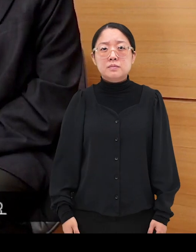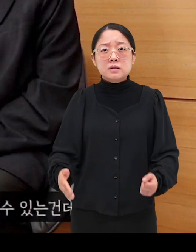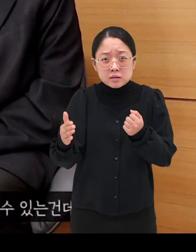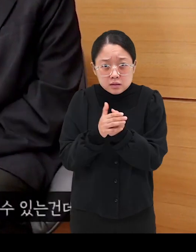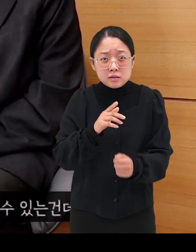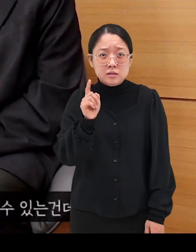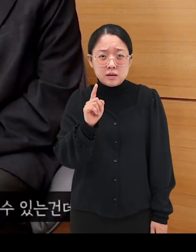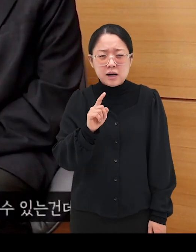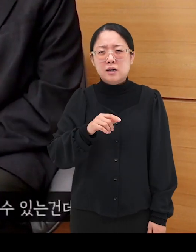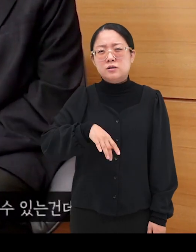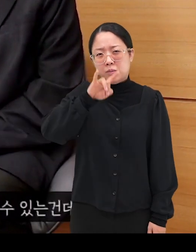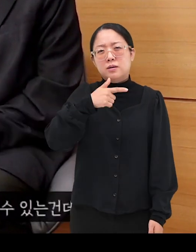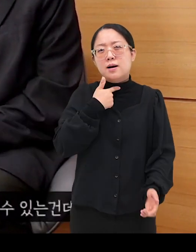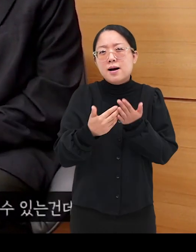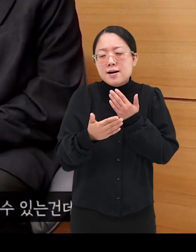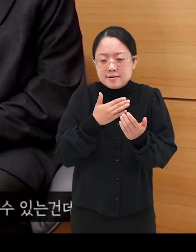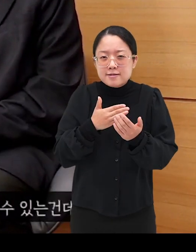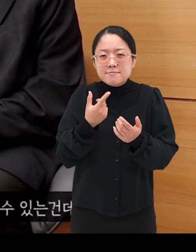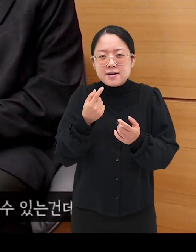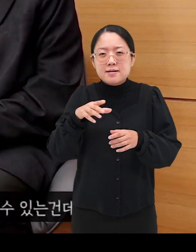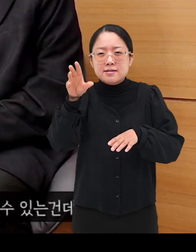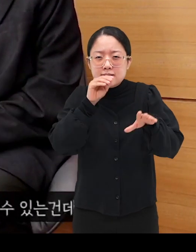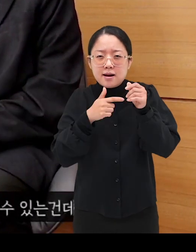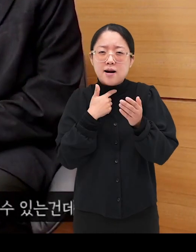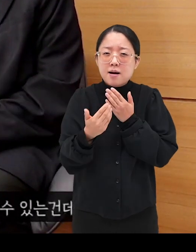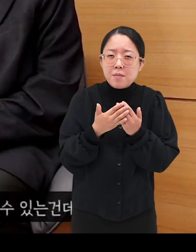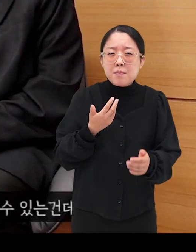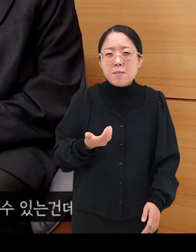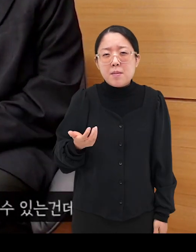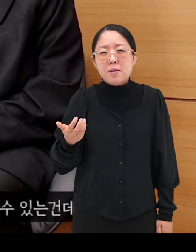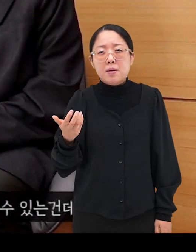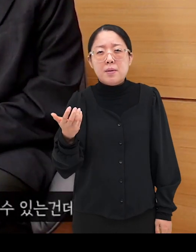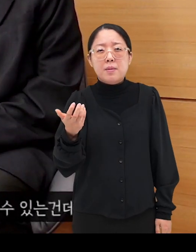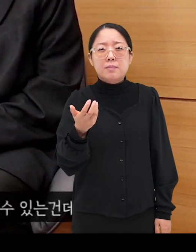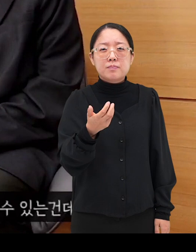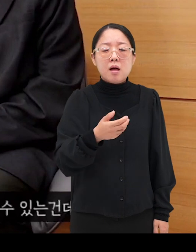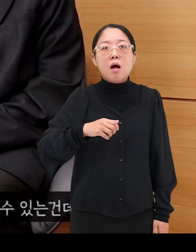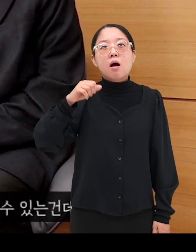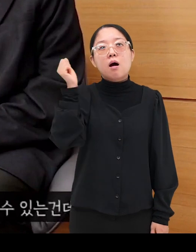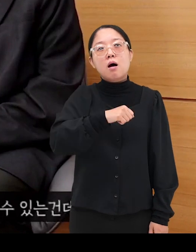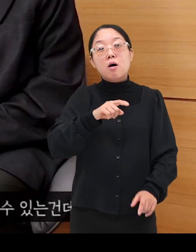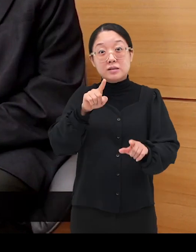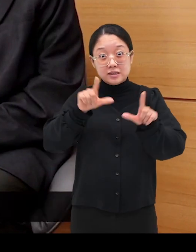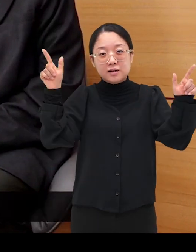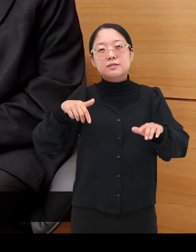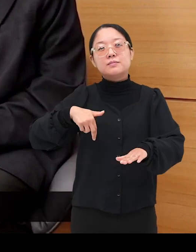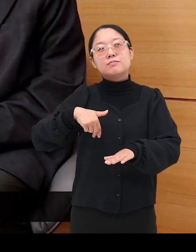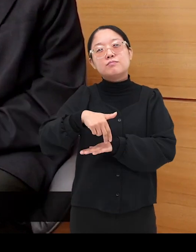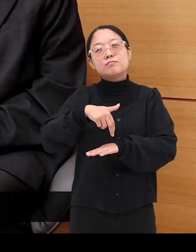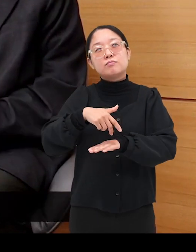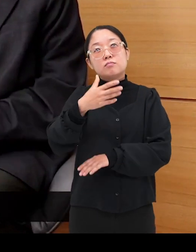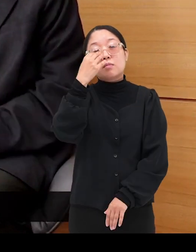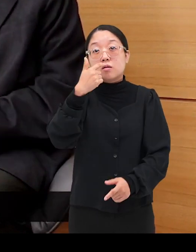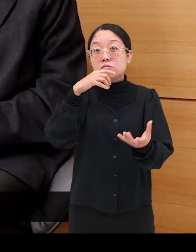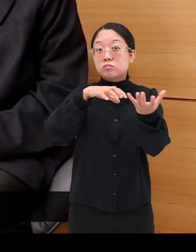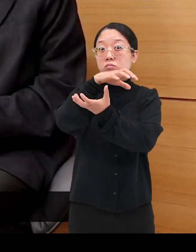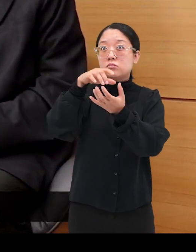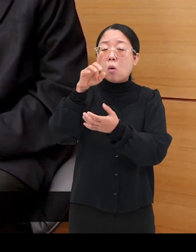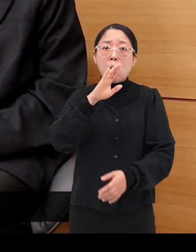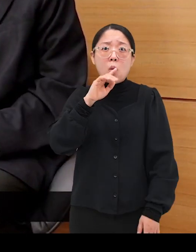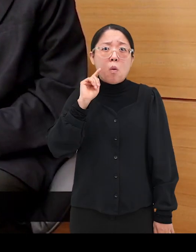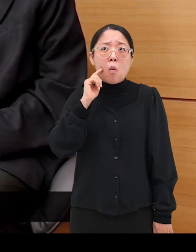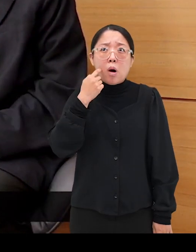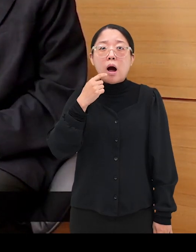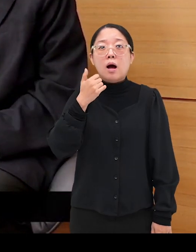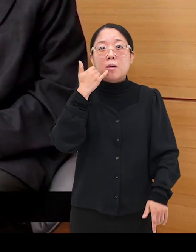거예요. 일단 경험을 해야 거기서부터 토대가 돼서 이제 뻗어나갈 수 있는 건데 저는 길 가다가도 하늘